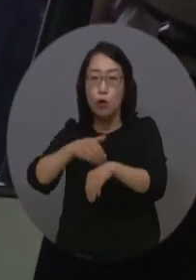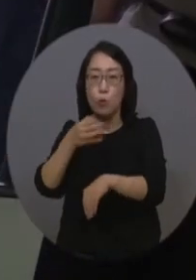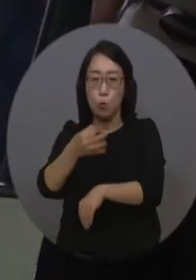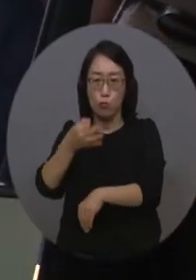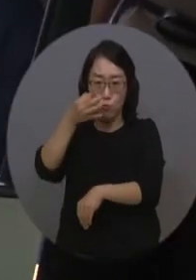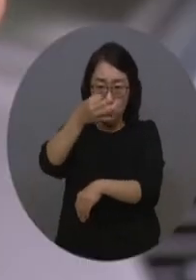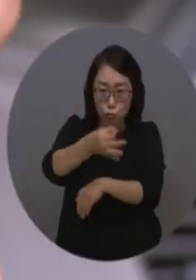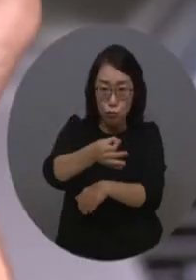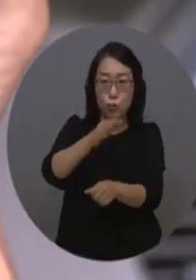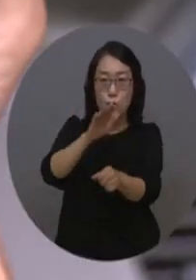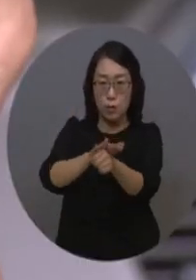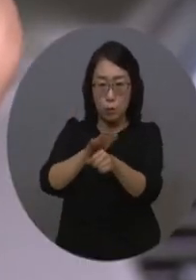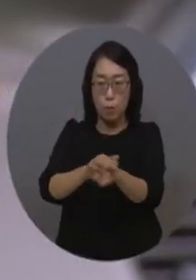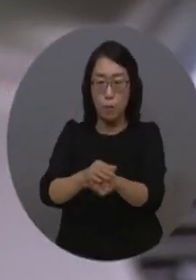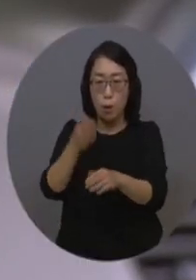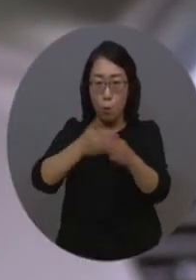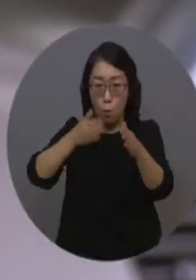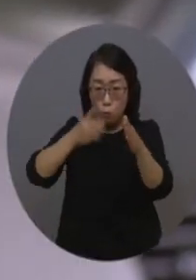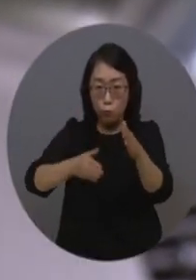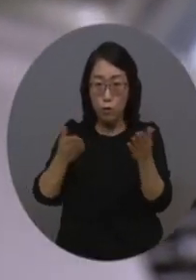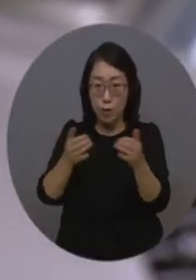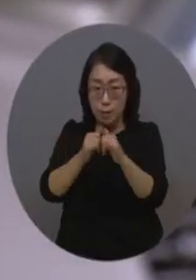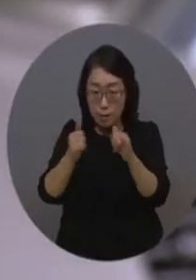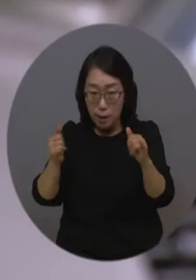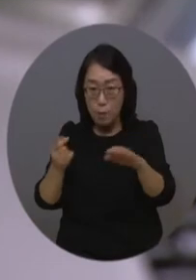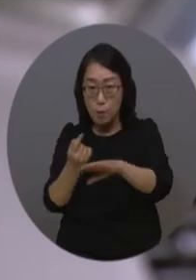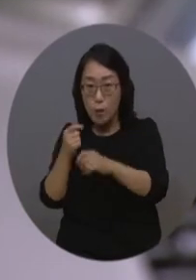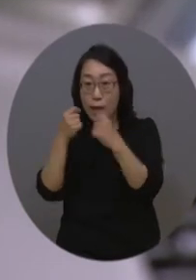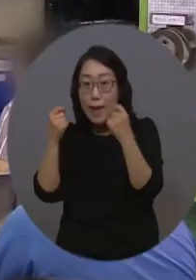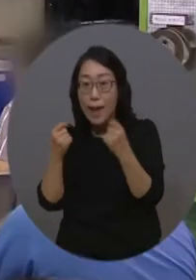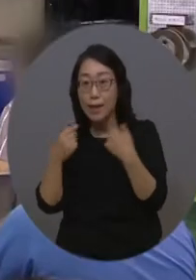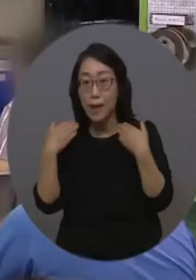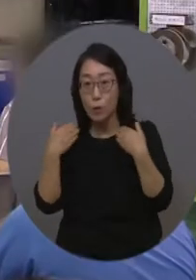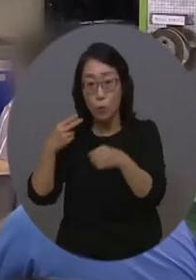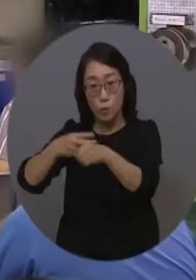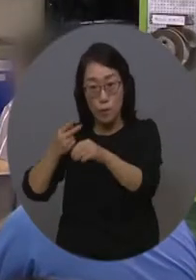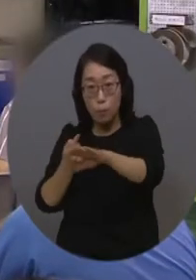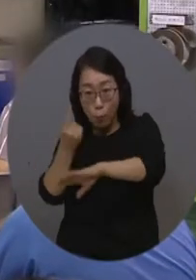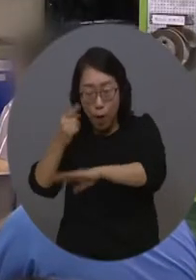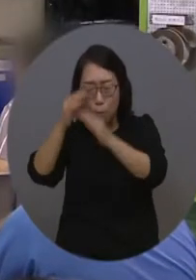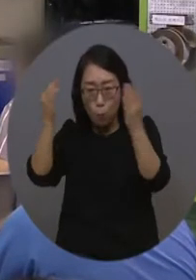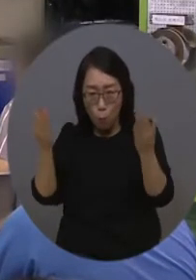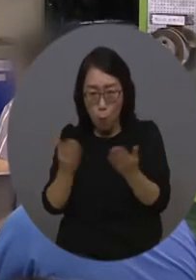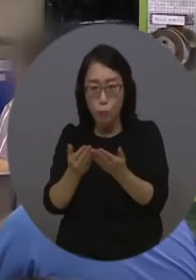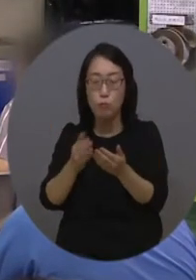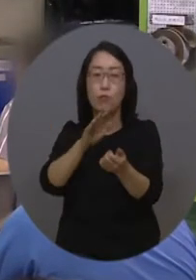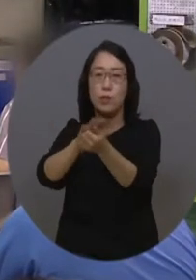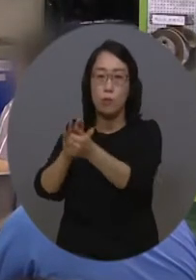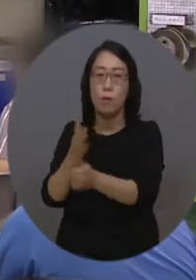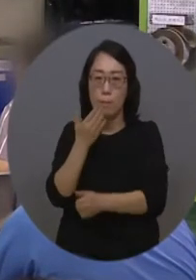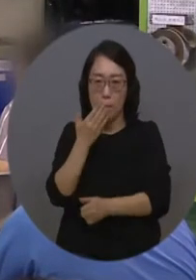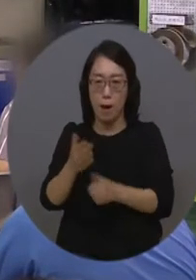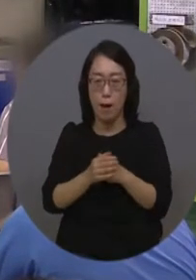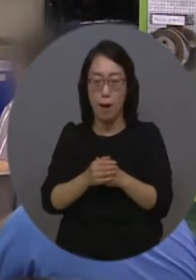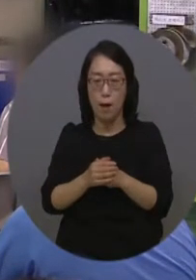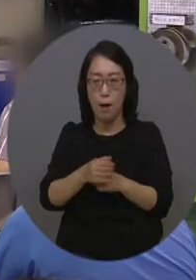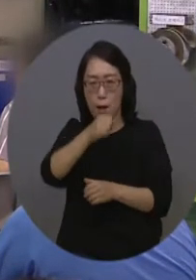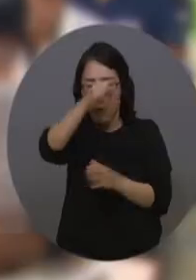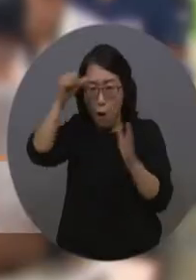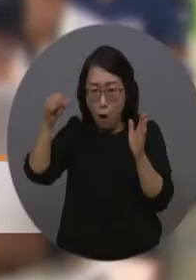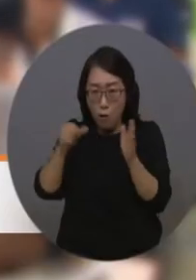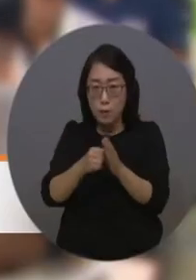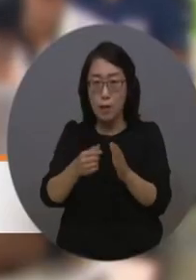제도로 공무원과 사립학교 교직원 등을 제외한 국민에게 지원합니다. 평생학습 분야에 사용할 수